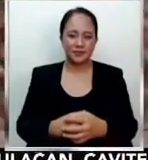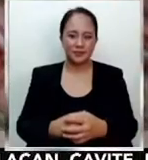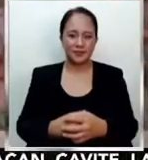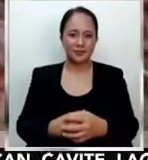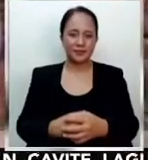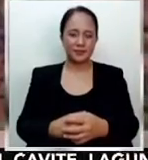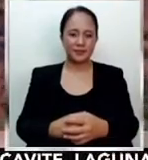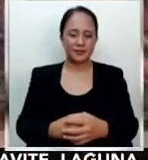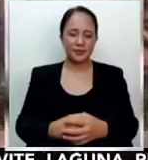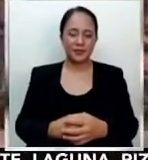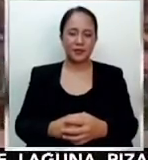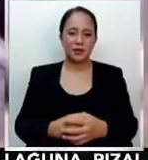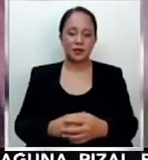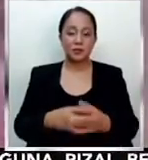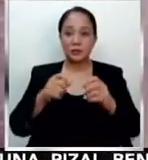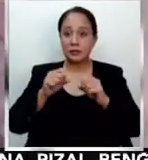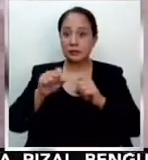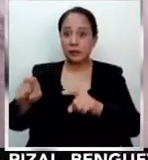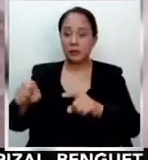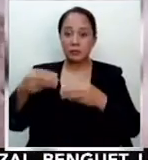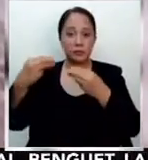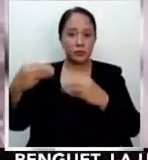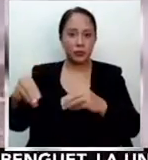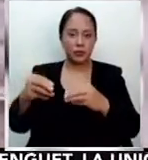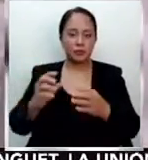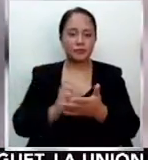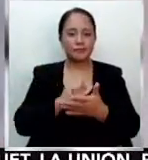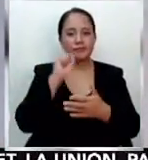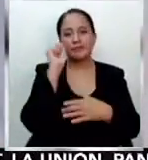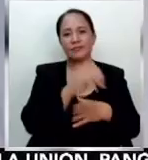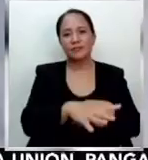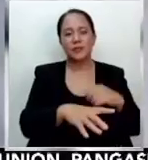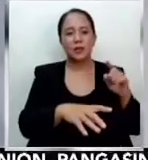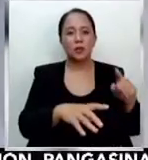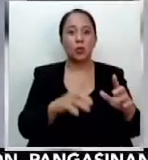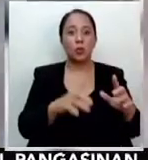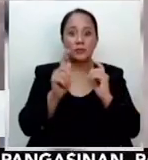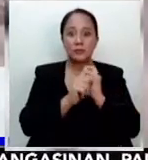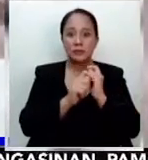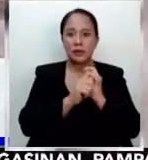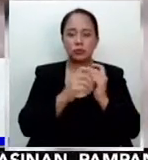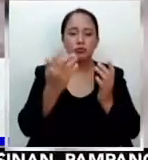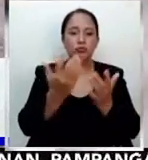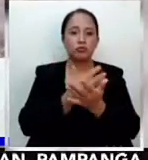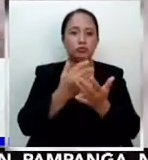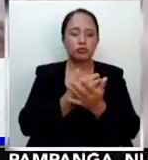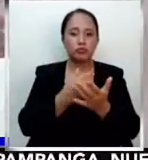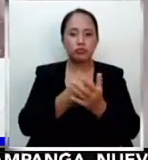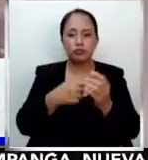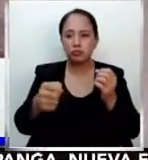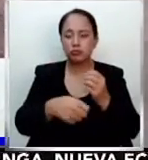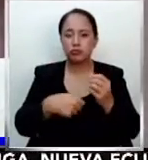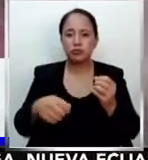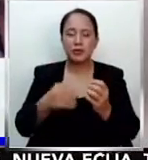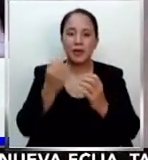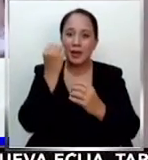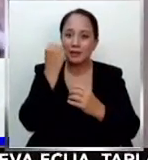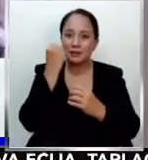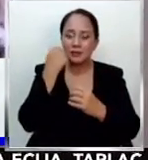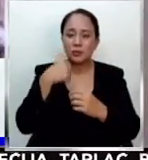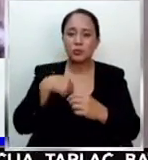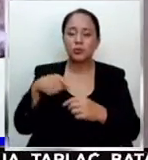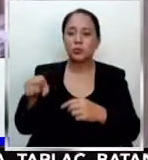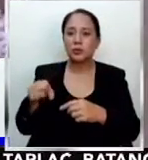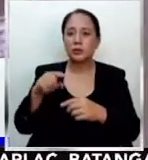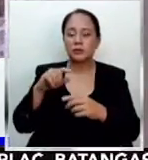Imbes sa merkado, sa tapunan ng gulay humantong ang isang truck na ito ng bagong aning carrots ng magsasakang si Jake Guyon Bulintao